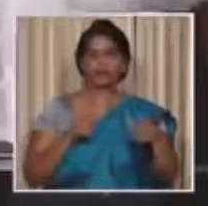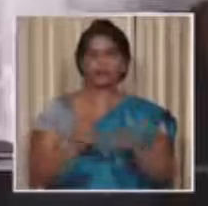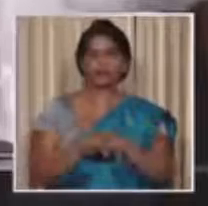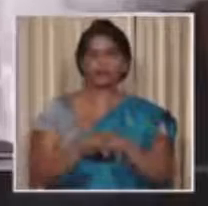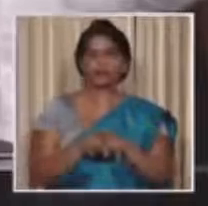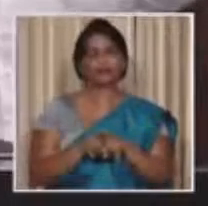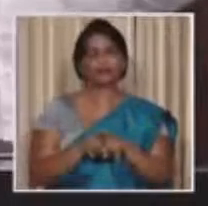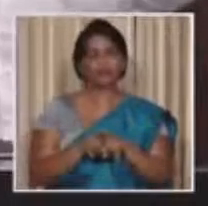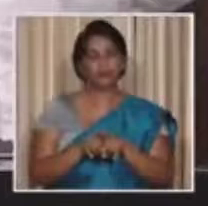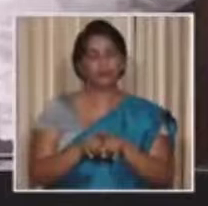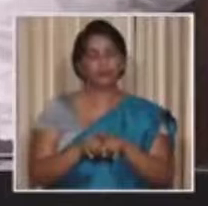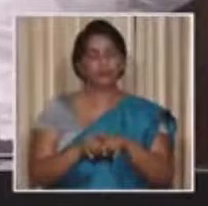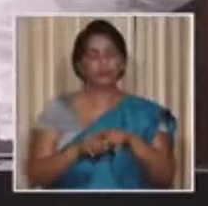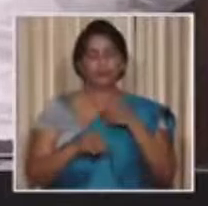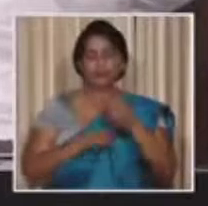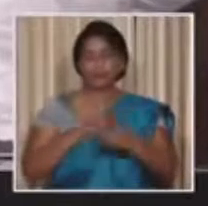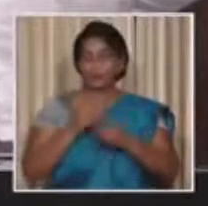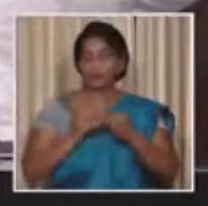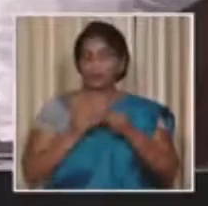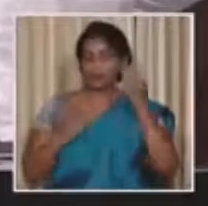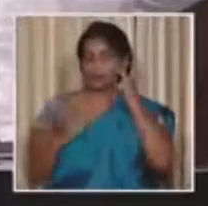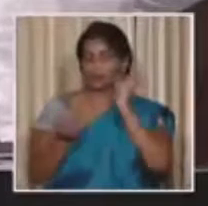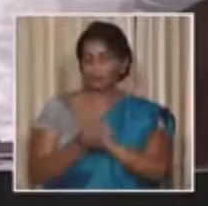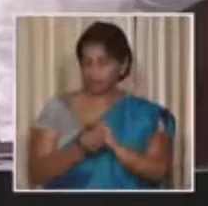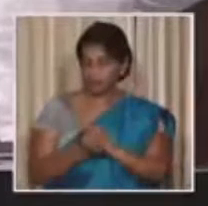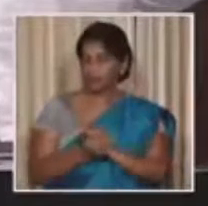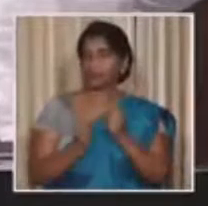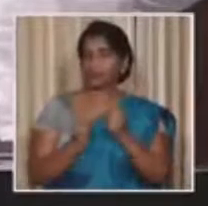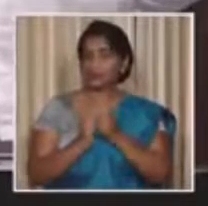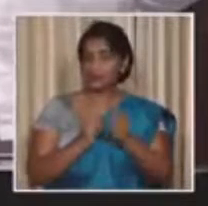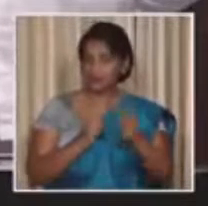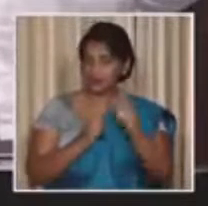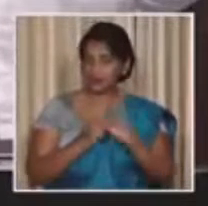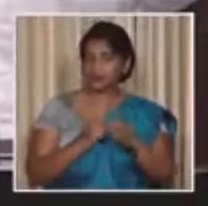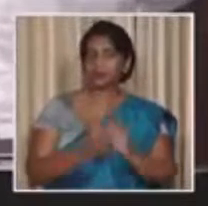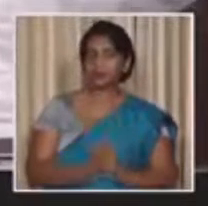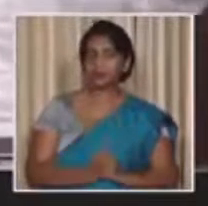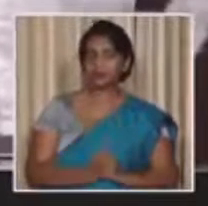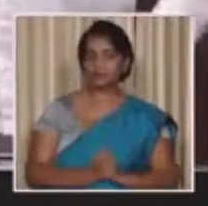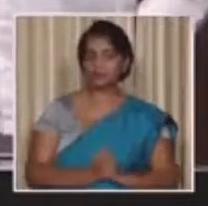කීපයක් ගබඩා කිරීම සහ තුළු කරුණු පිළිබඳව